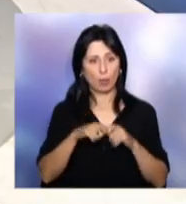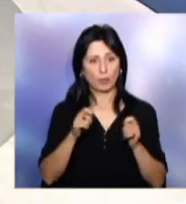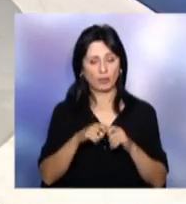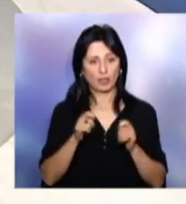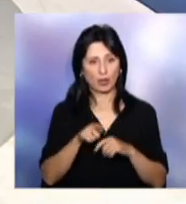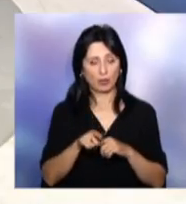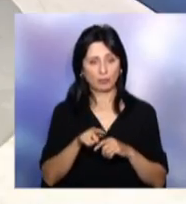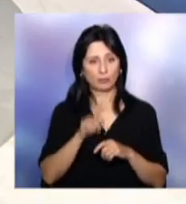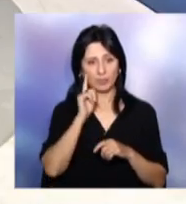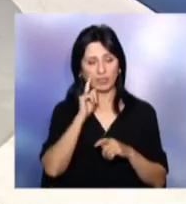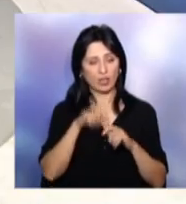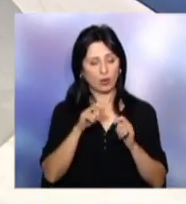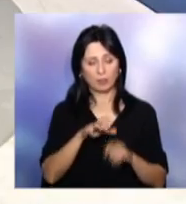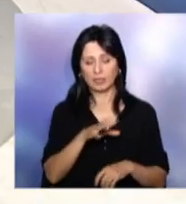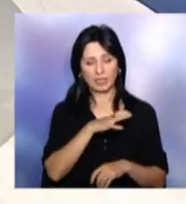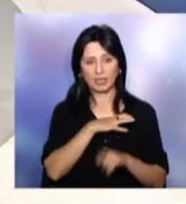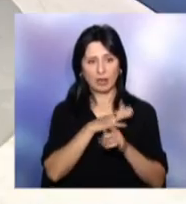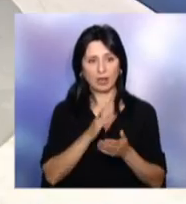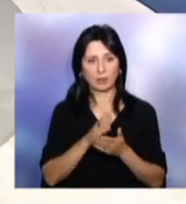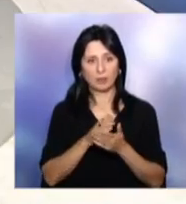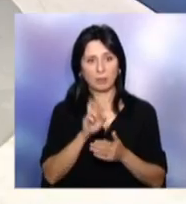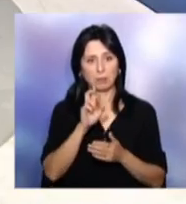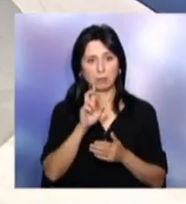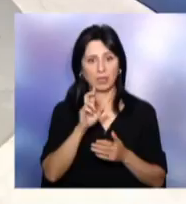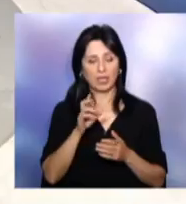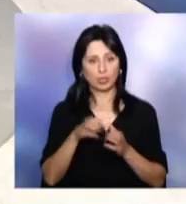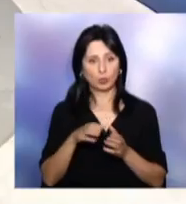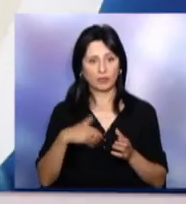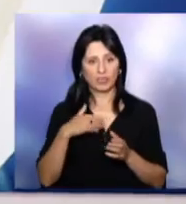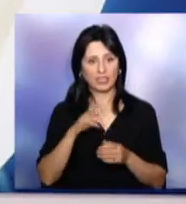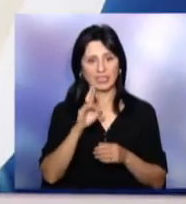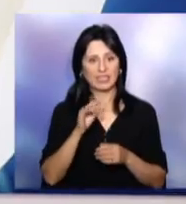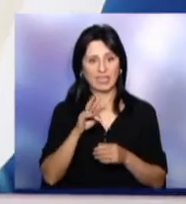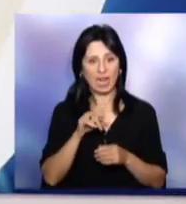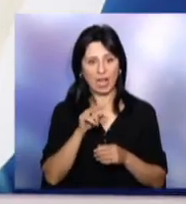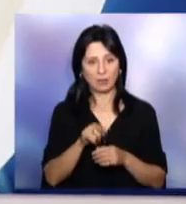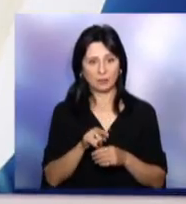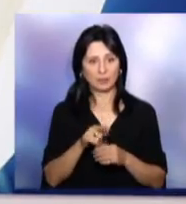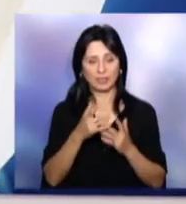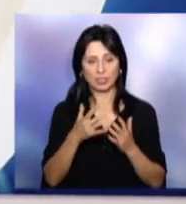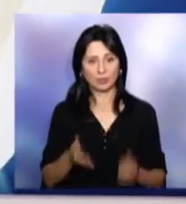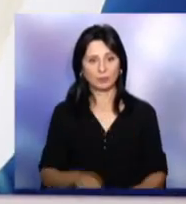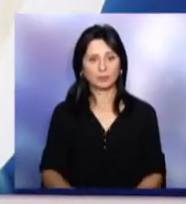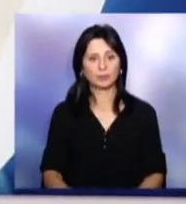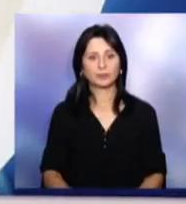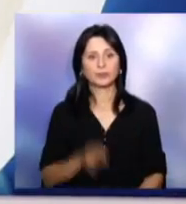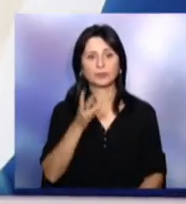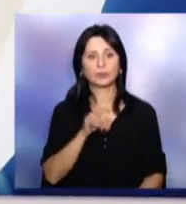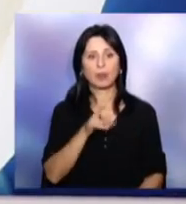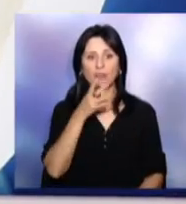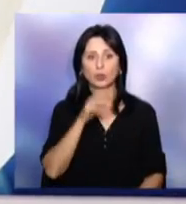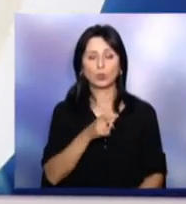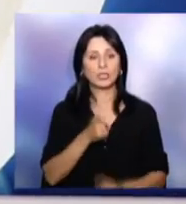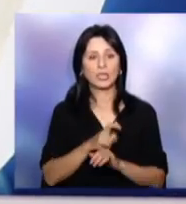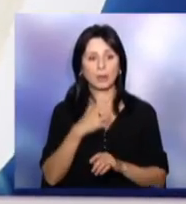ანუ პარკოსნები, რომლებიც ძალიან მდიდრები არიან ბეჯგუფის ვიტამინებით, ცილოვანი კომპონენტებით და ასე შემდეგ. მაგრამ ამავე